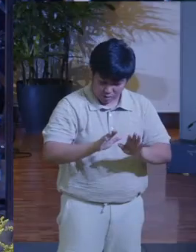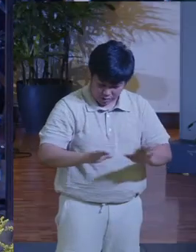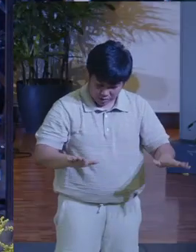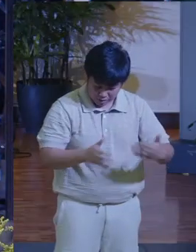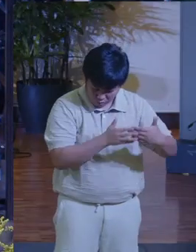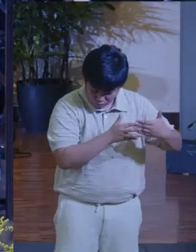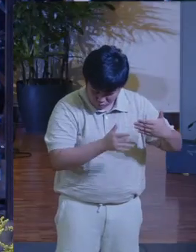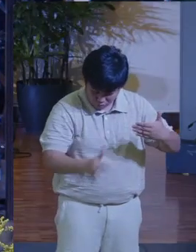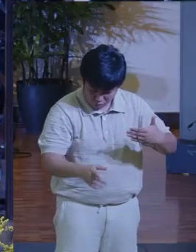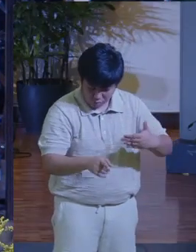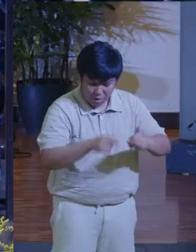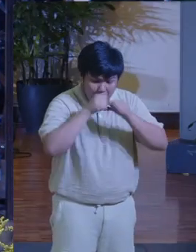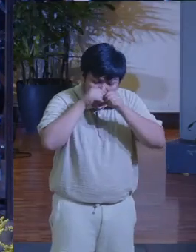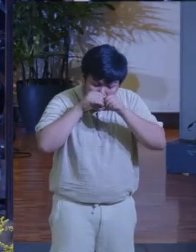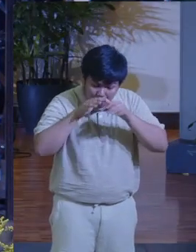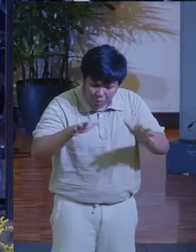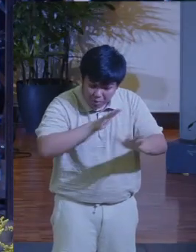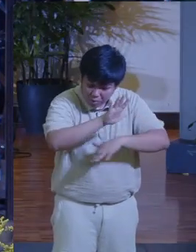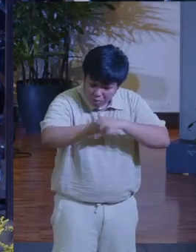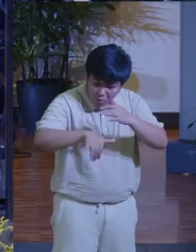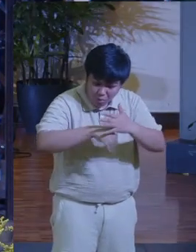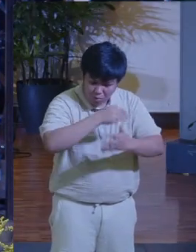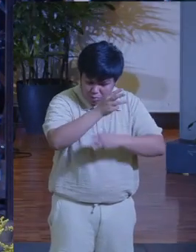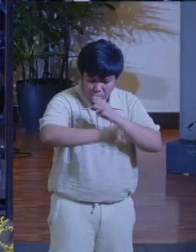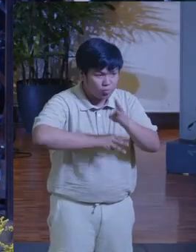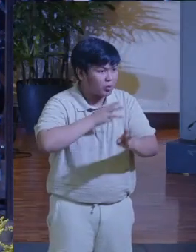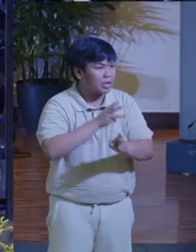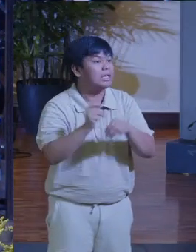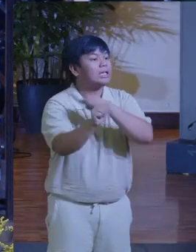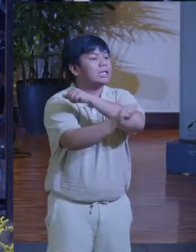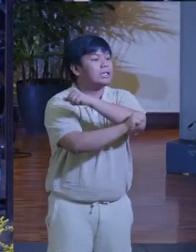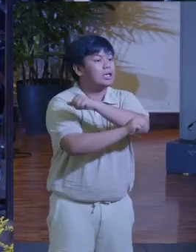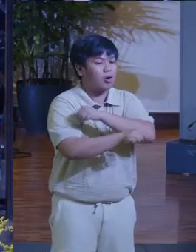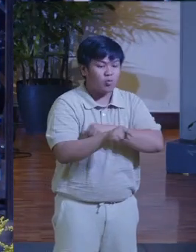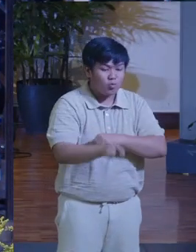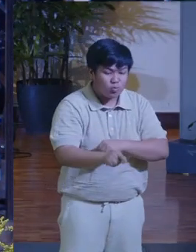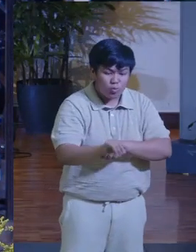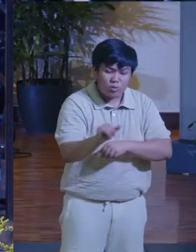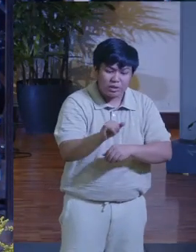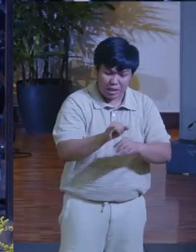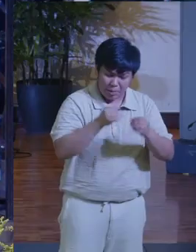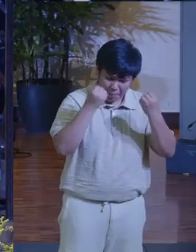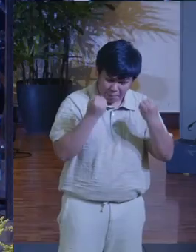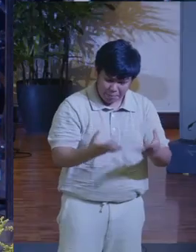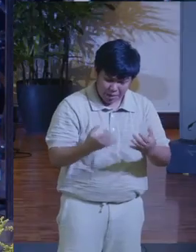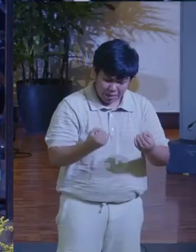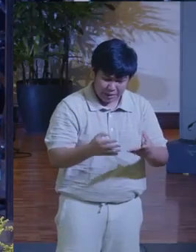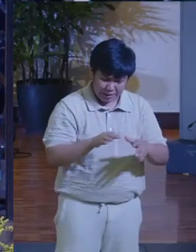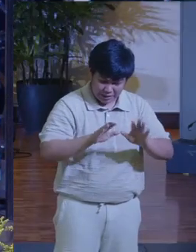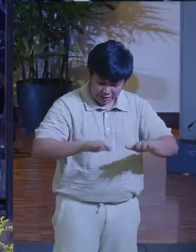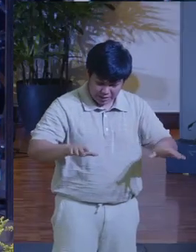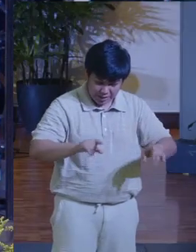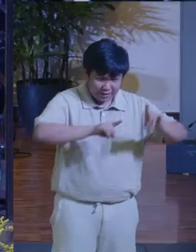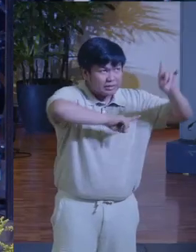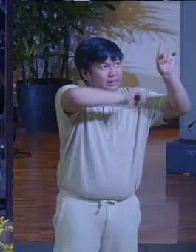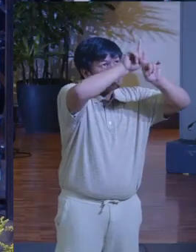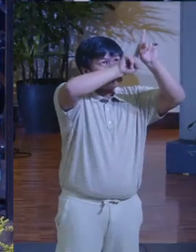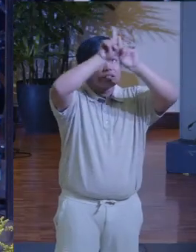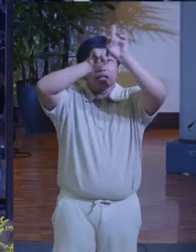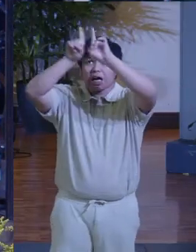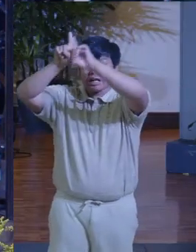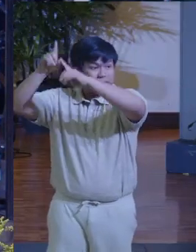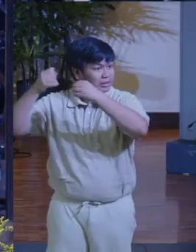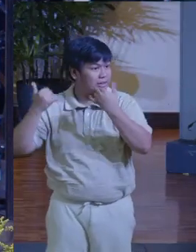mundo na siyang magiging kaligtasan ng buong mundo. From your offspring, all